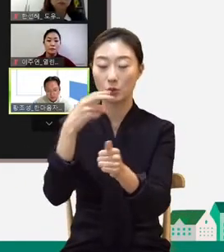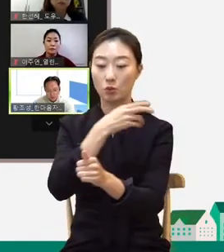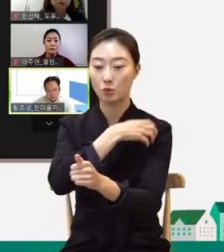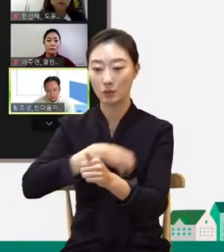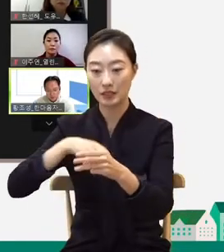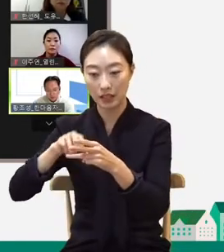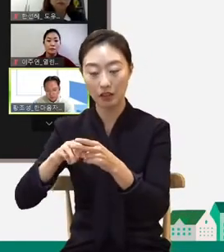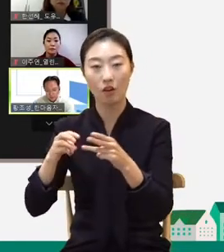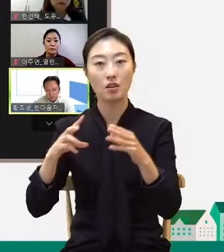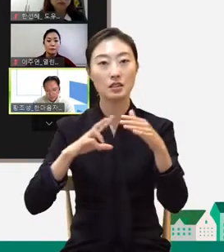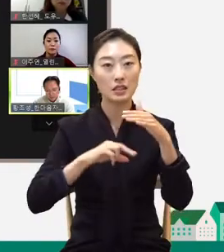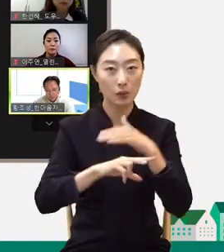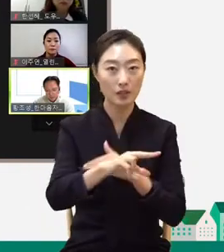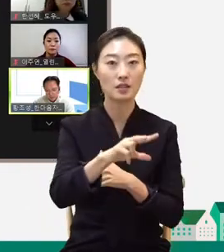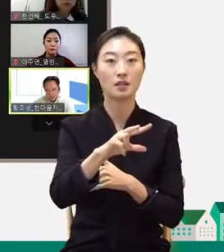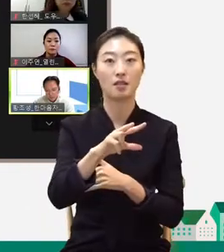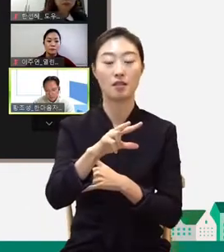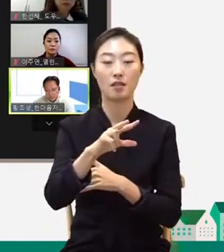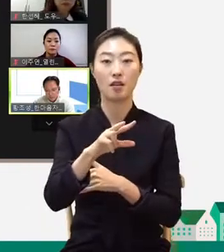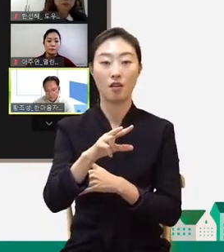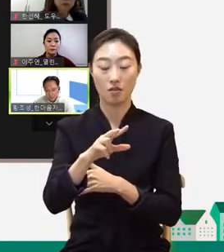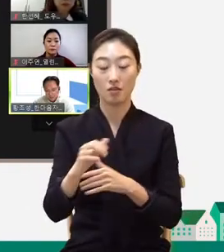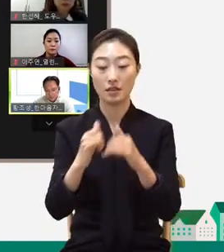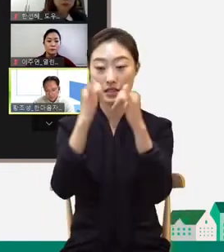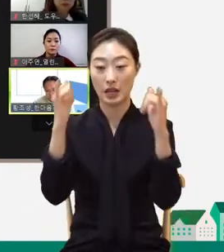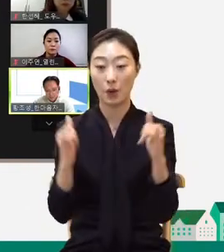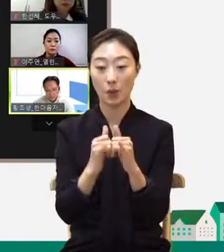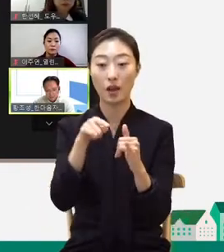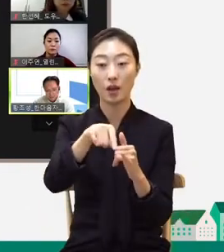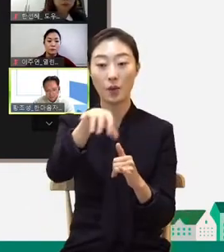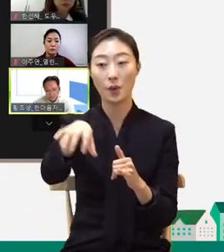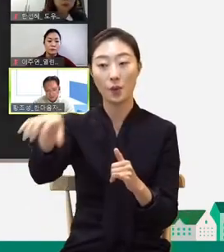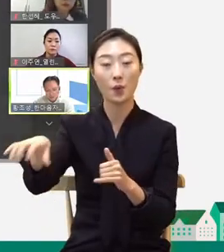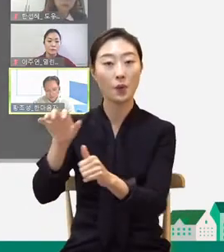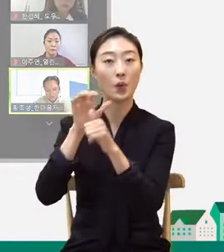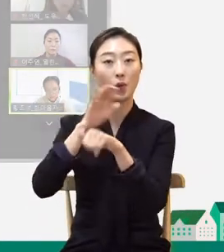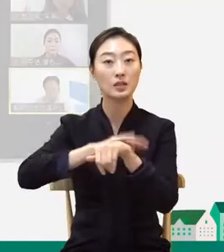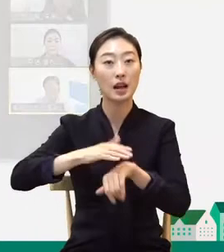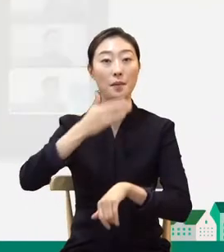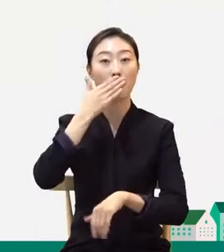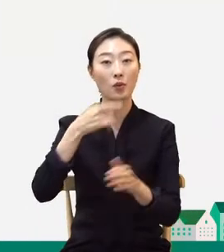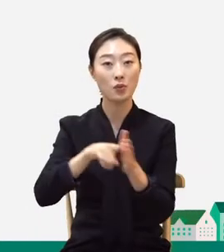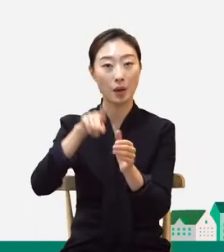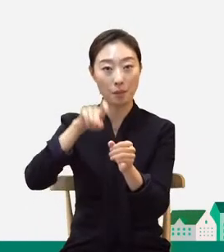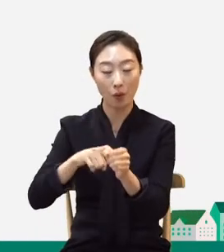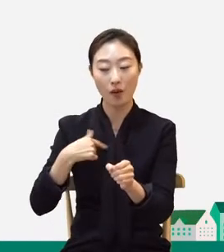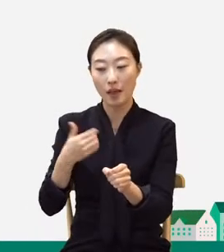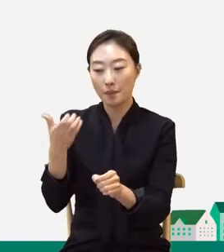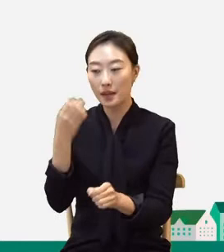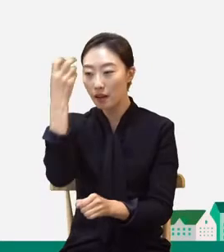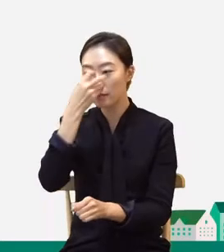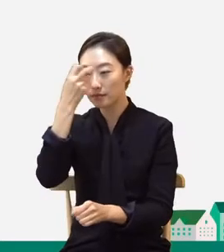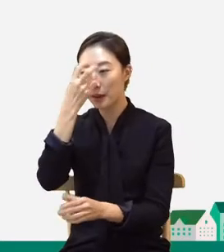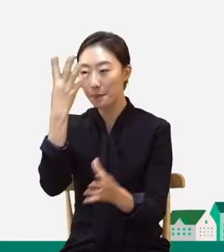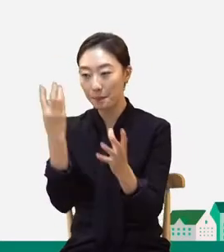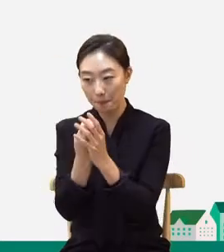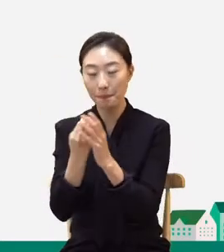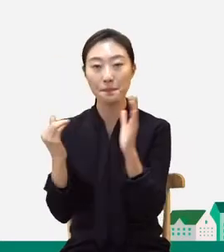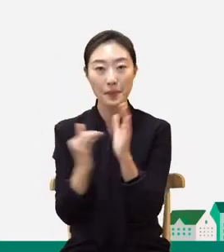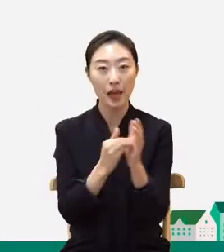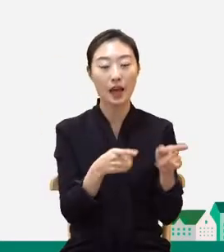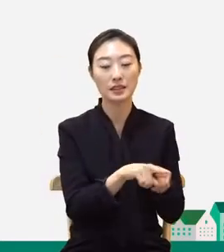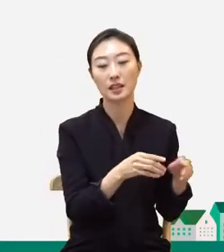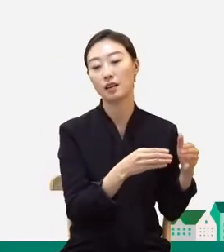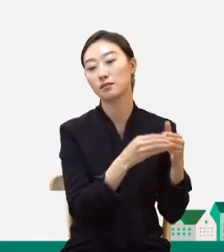주민센터, 지하철, 은행 같은 지역사회 자원을 이용하실 수 있도록 제가 미리 파악하고 함께 동행해서 알려드리기도 했고요.